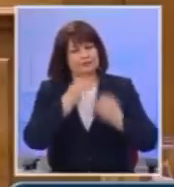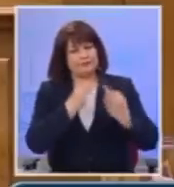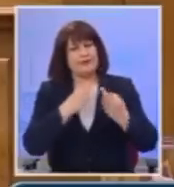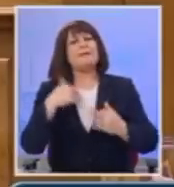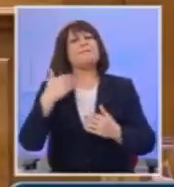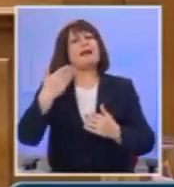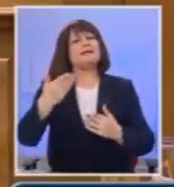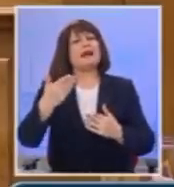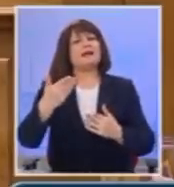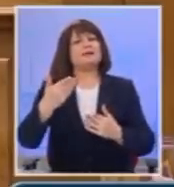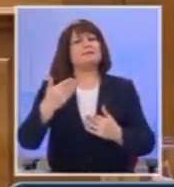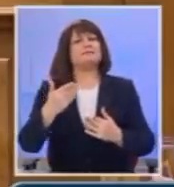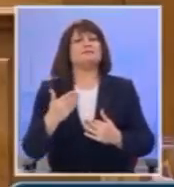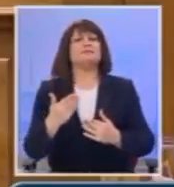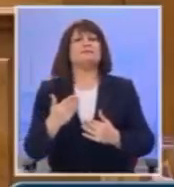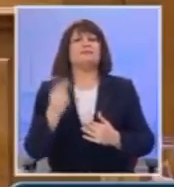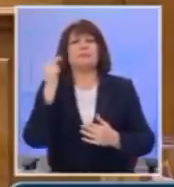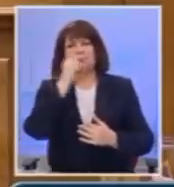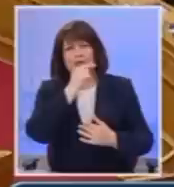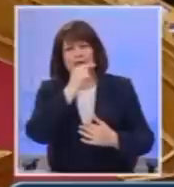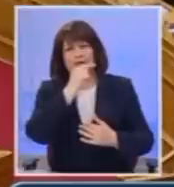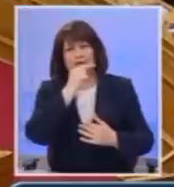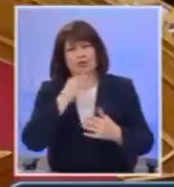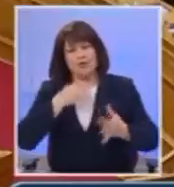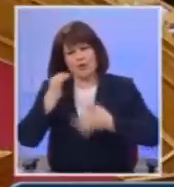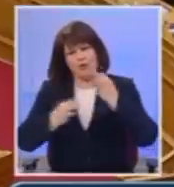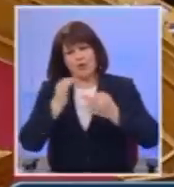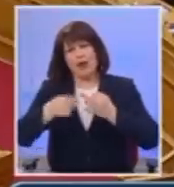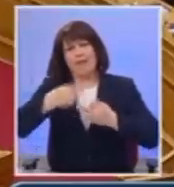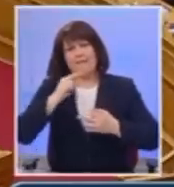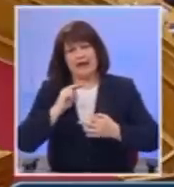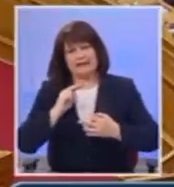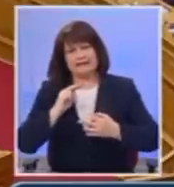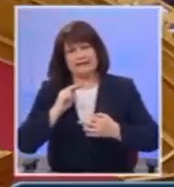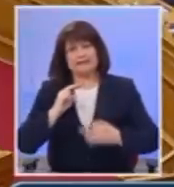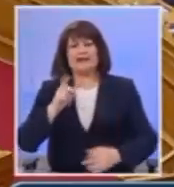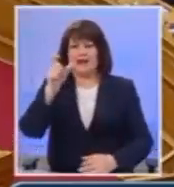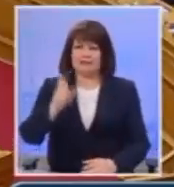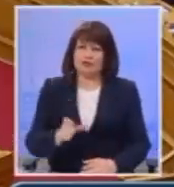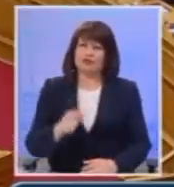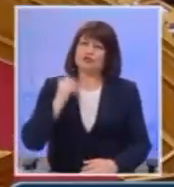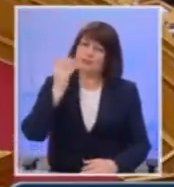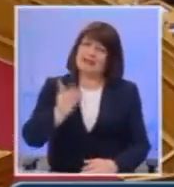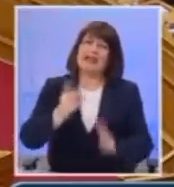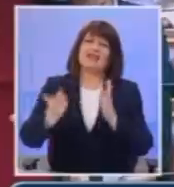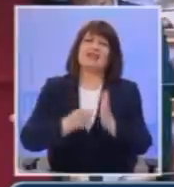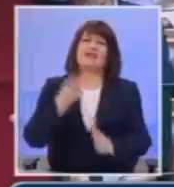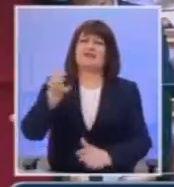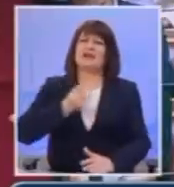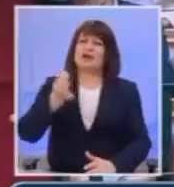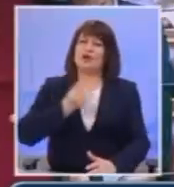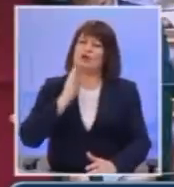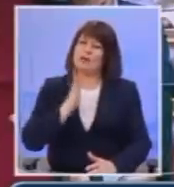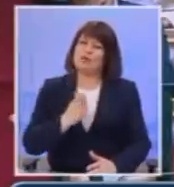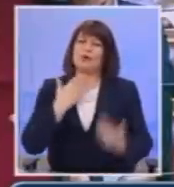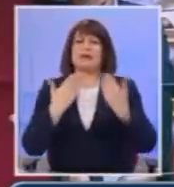είναι σε ό,τι αφορά τον Πρωθυπουργό, στην ανάλυση της απάντησης και σε ό,τι αφορά των ερωτών, αμέσως μετά στη δυνατότητά του να